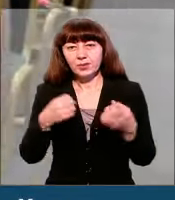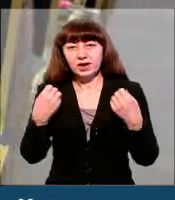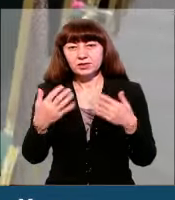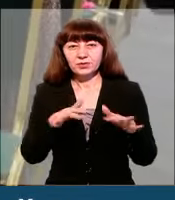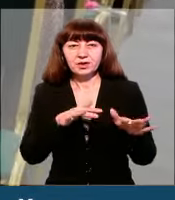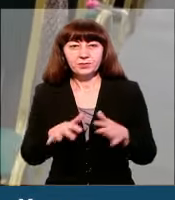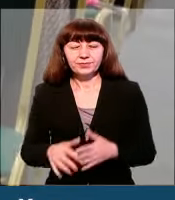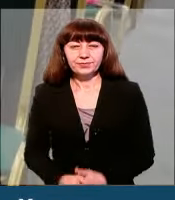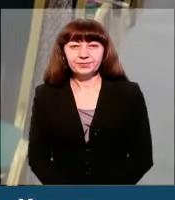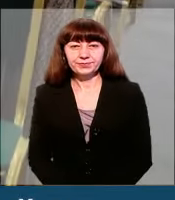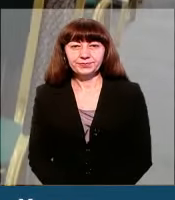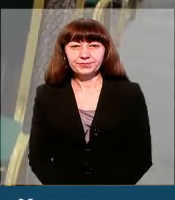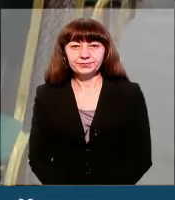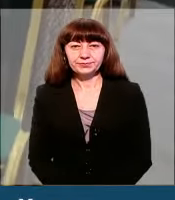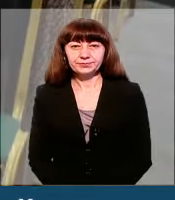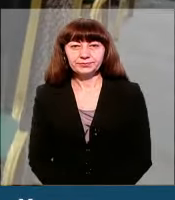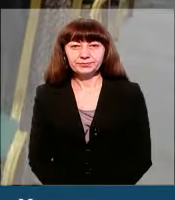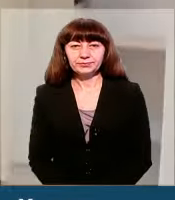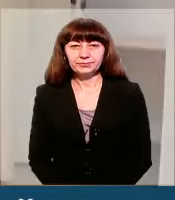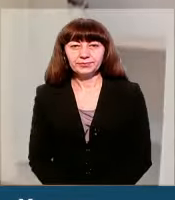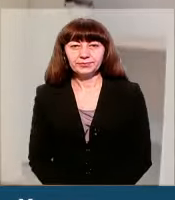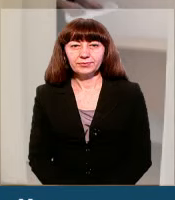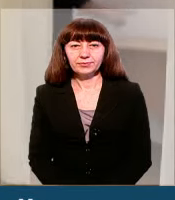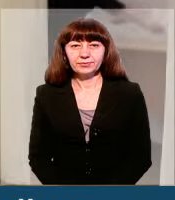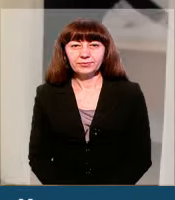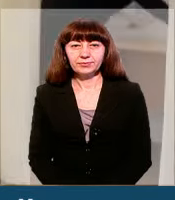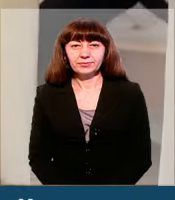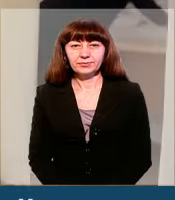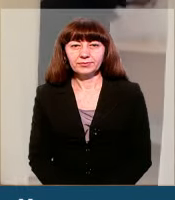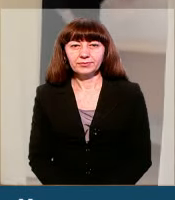мероприятии. И главное – собраться вместе.